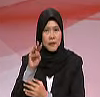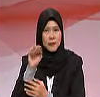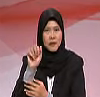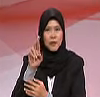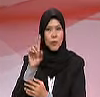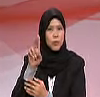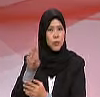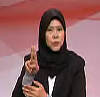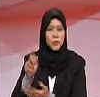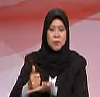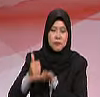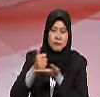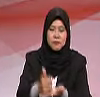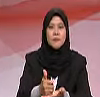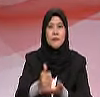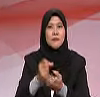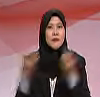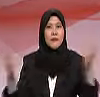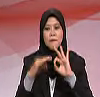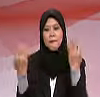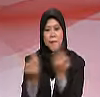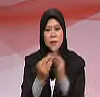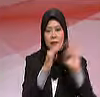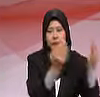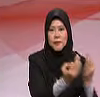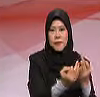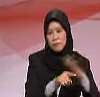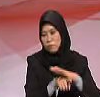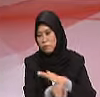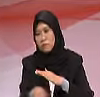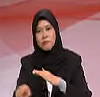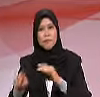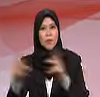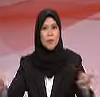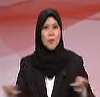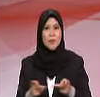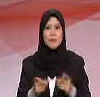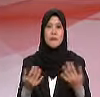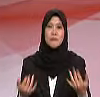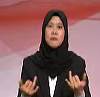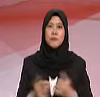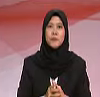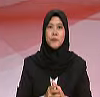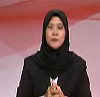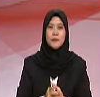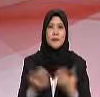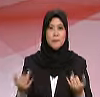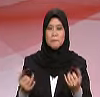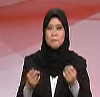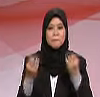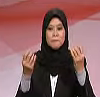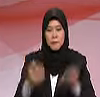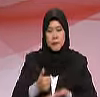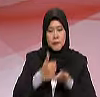banyak keluarga di kawasan luar kawasan kebiasaan kami lah untuk membantu. Jadi kita akan memperluaskan lagi lah misi bantuan ini. Memang